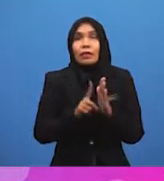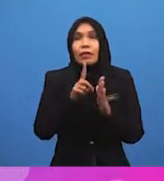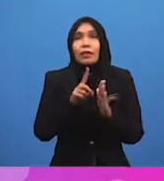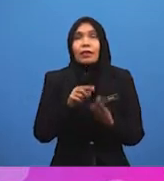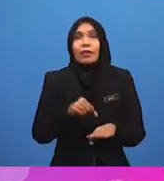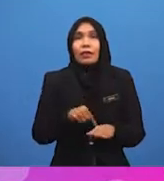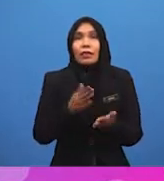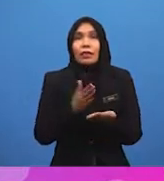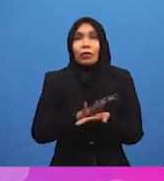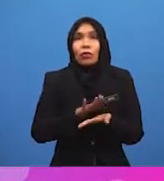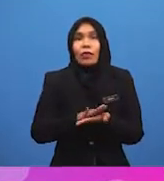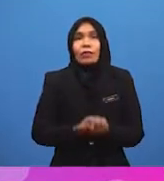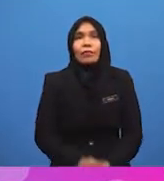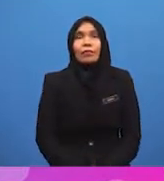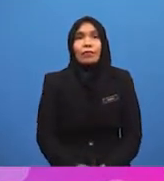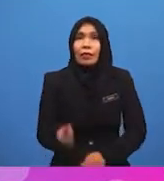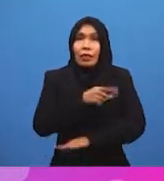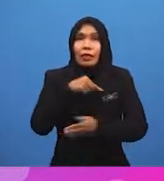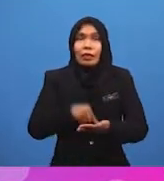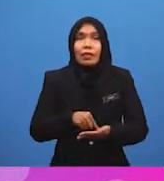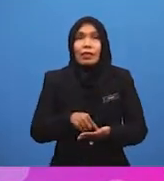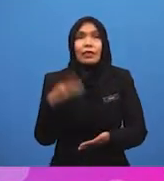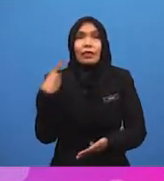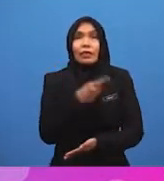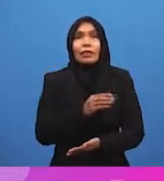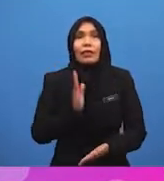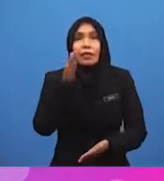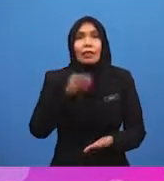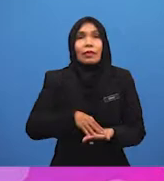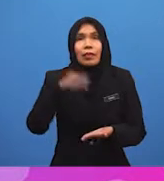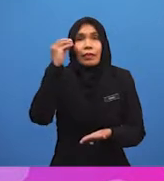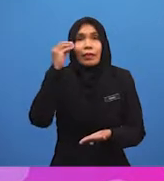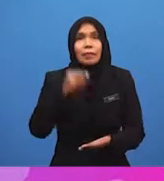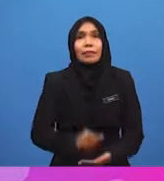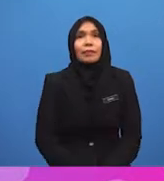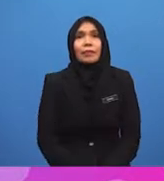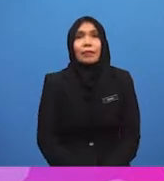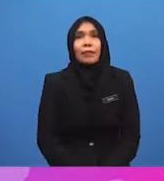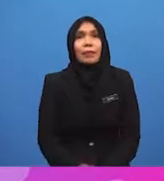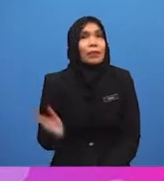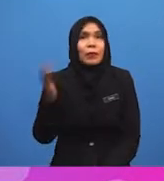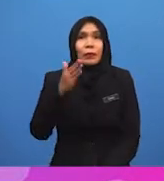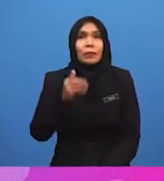kita akan belajar beberapa kepentingan berhemat tinggi di sekolah. Jom.